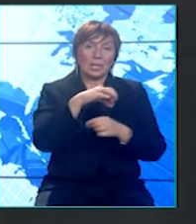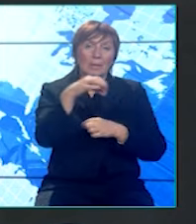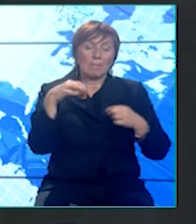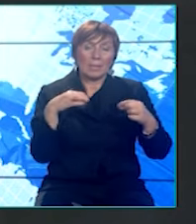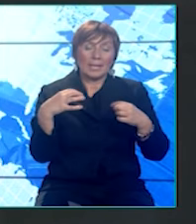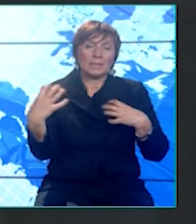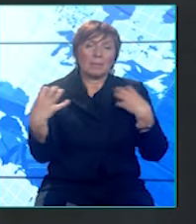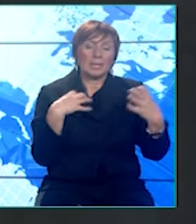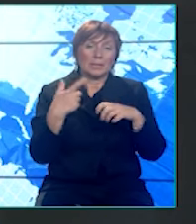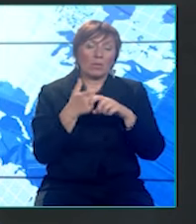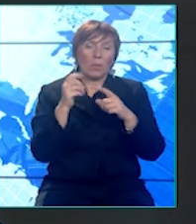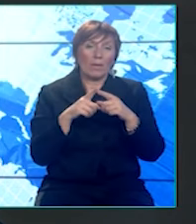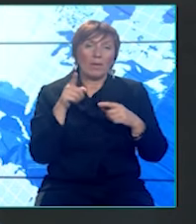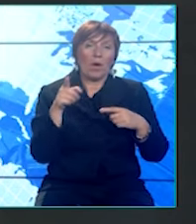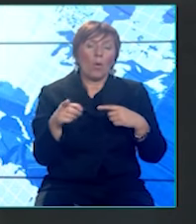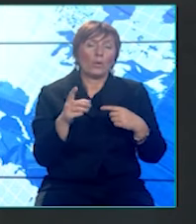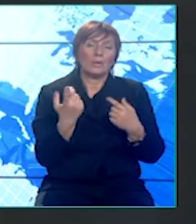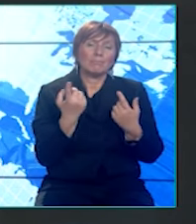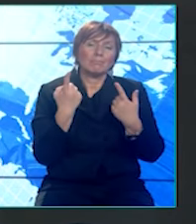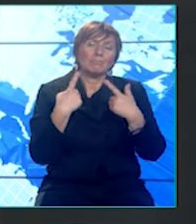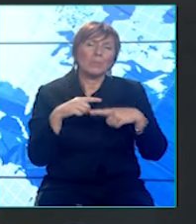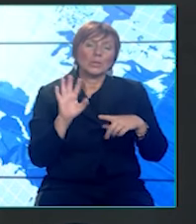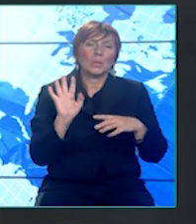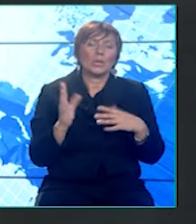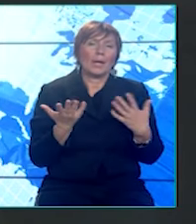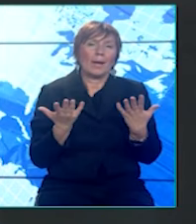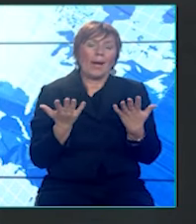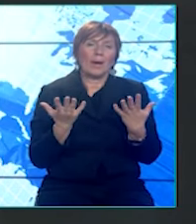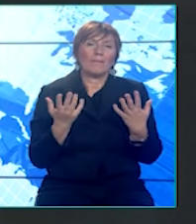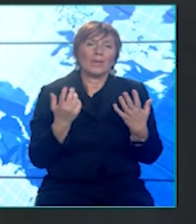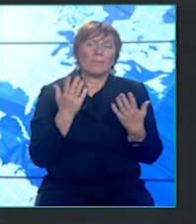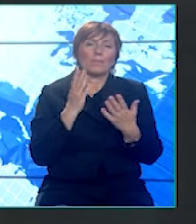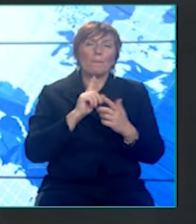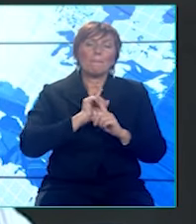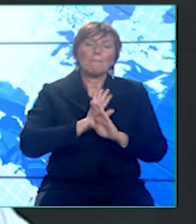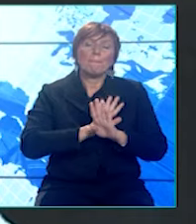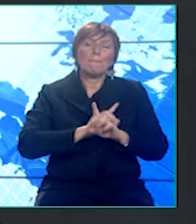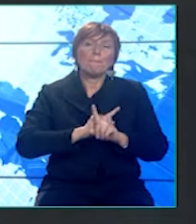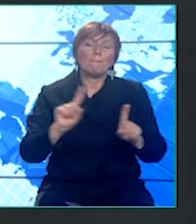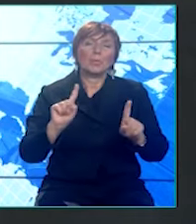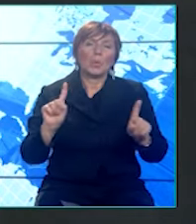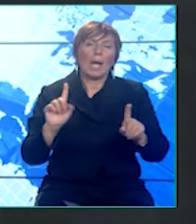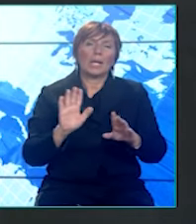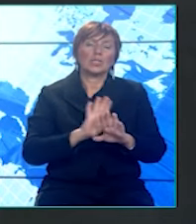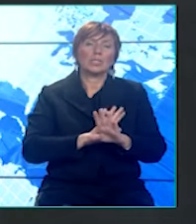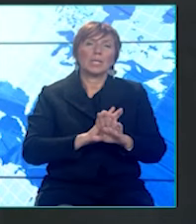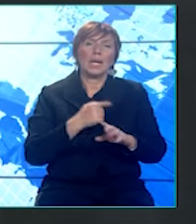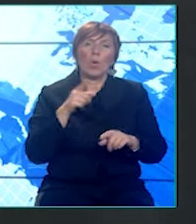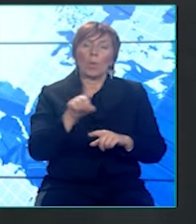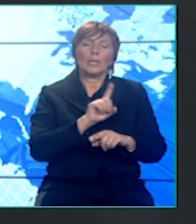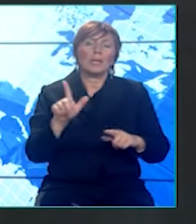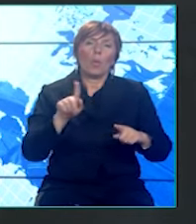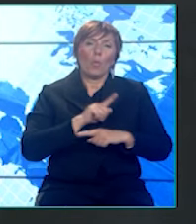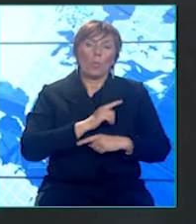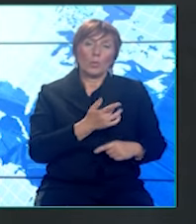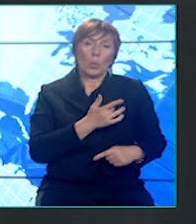Ukulele. On je karakterističan, on je takav kakav jeste bio poseban i sigurna sam da nije umro u